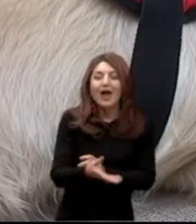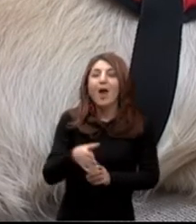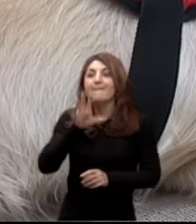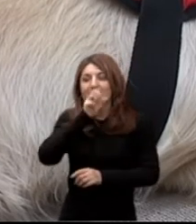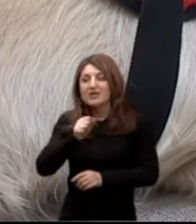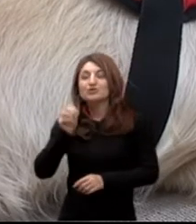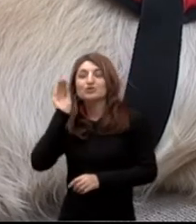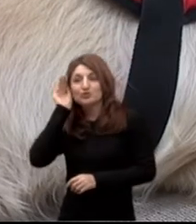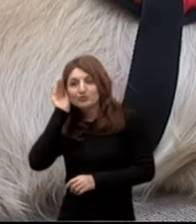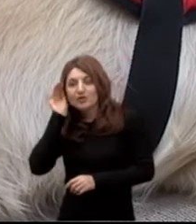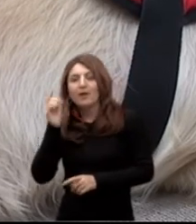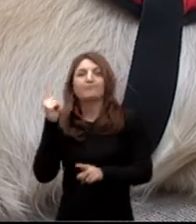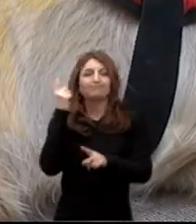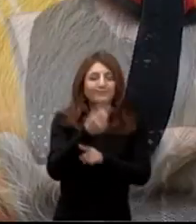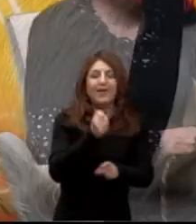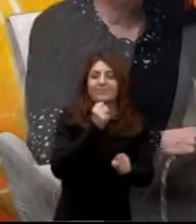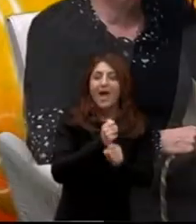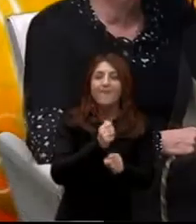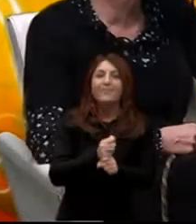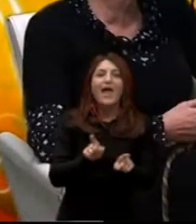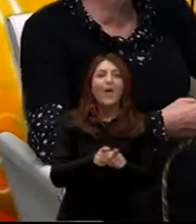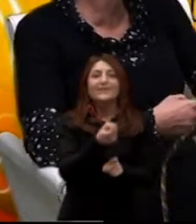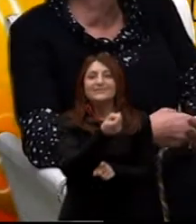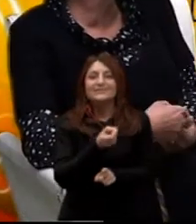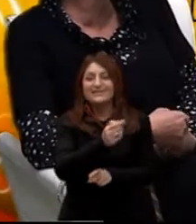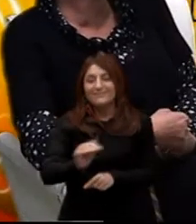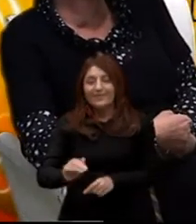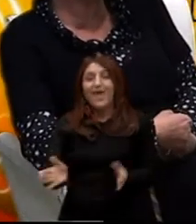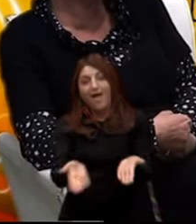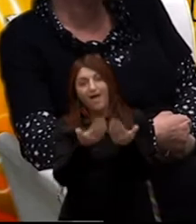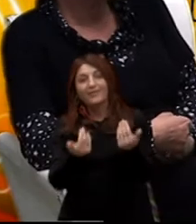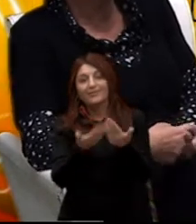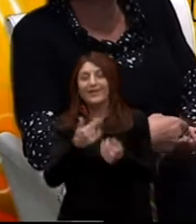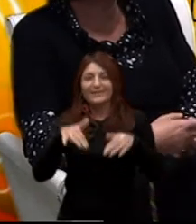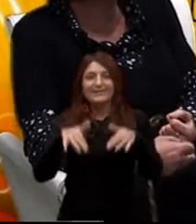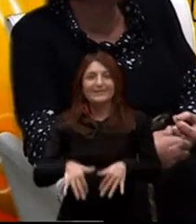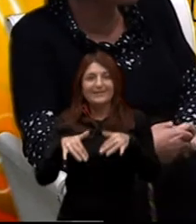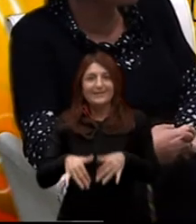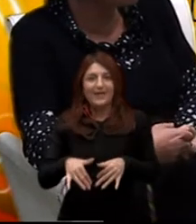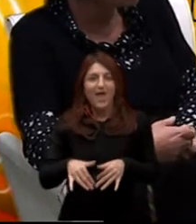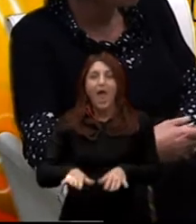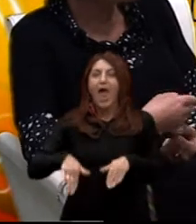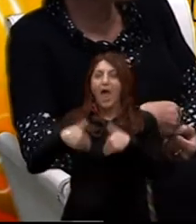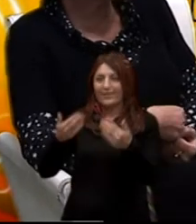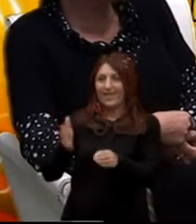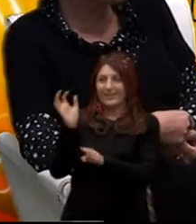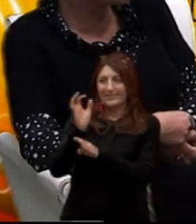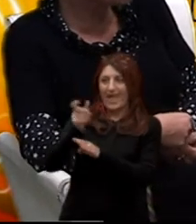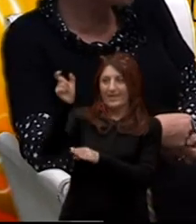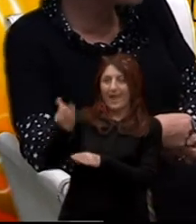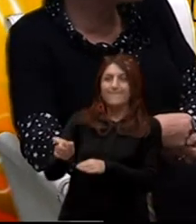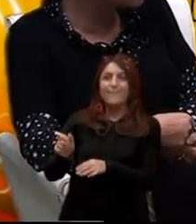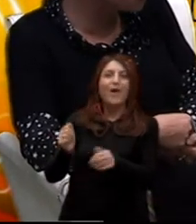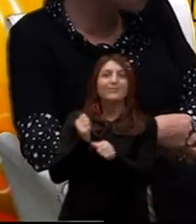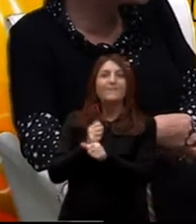će izazivati dijete na jednu spontanu igru gdje će onda terapeut modelirati tu aktivnost